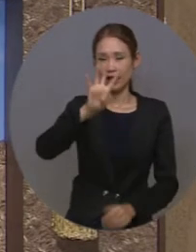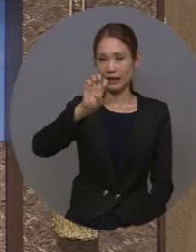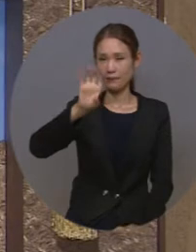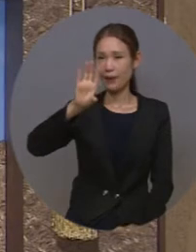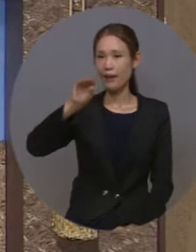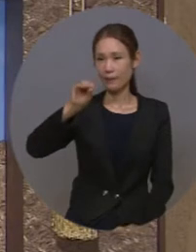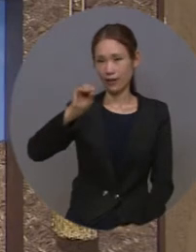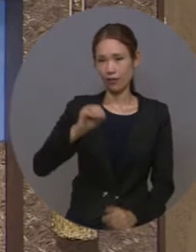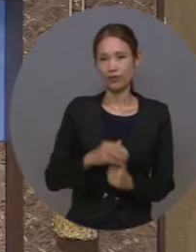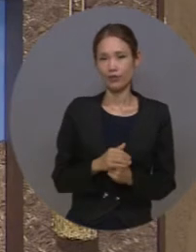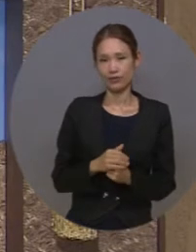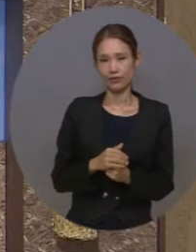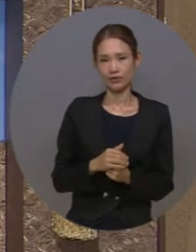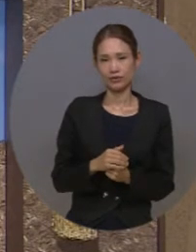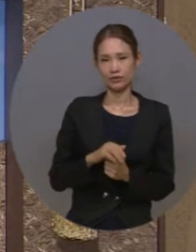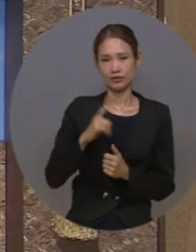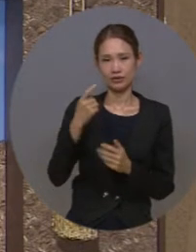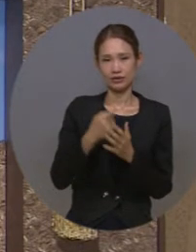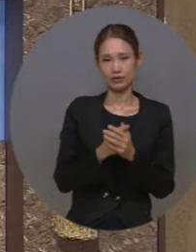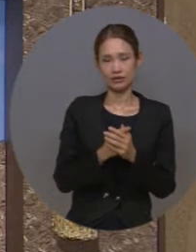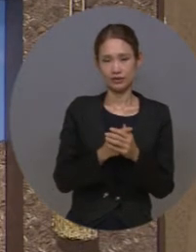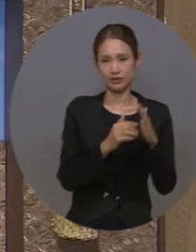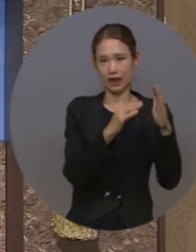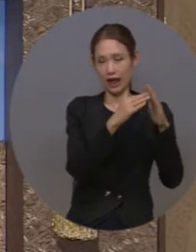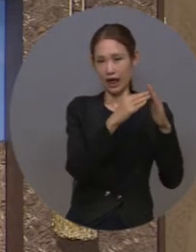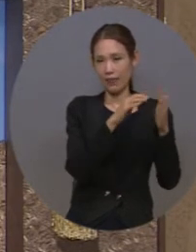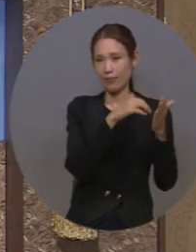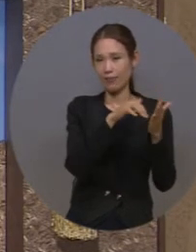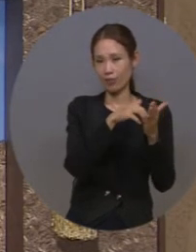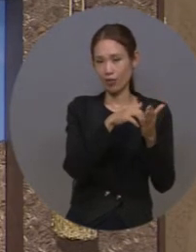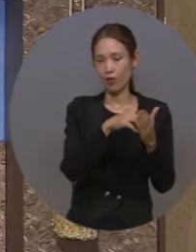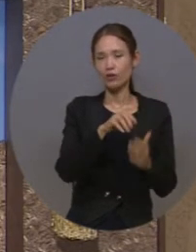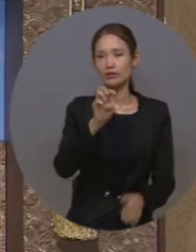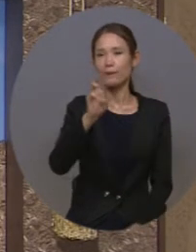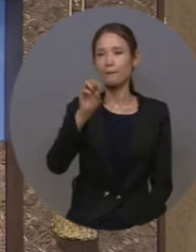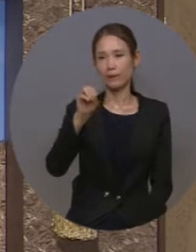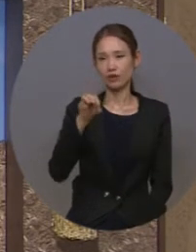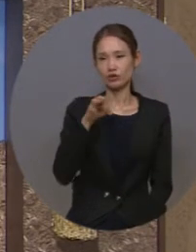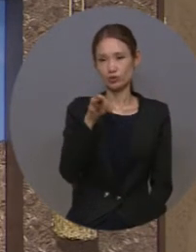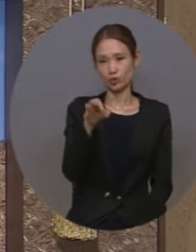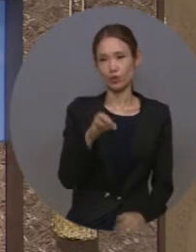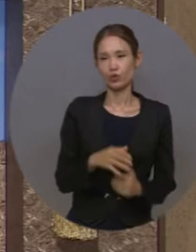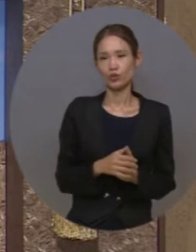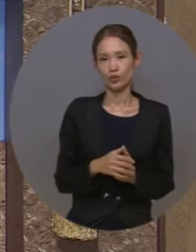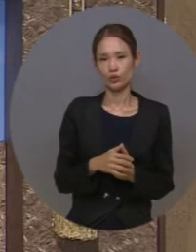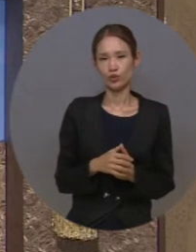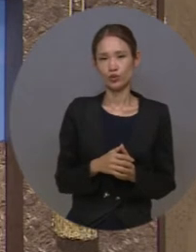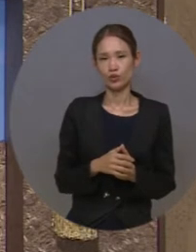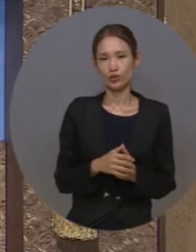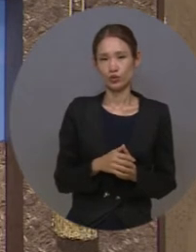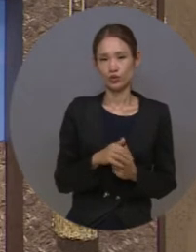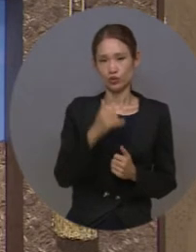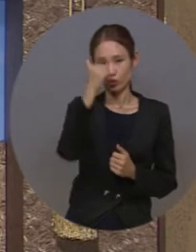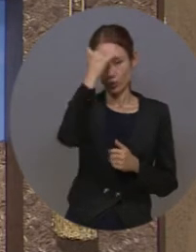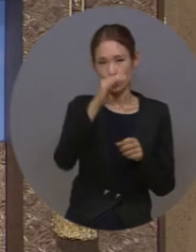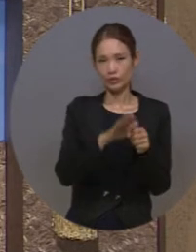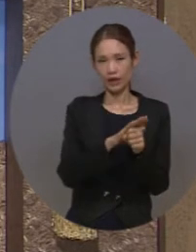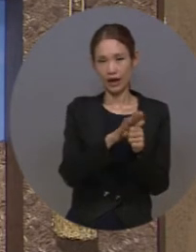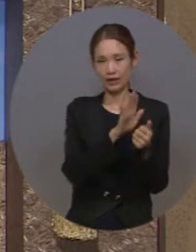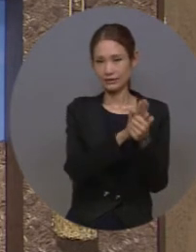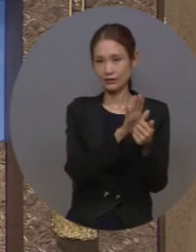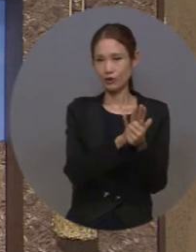그다음에 그 단독은 30만 원씩 주고 있습니다. 네. 그다음에 이제 효사랑 지원금은 이제 수원시 같은